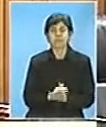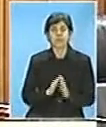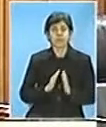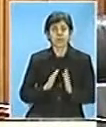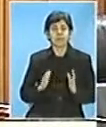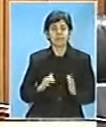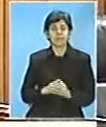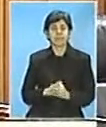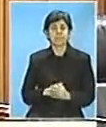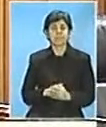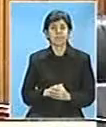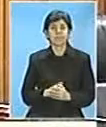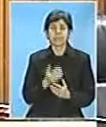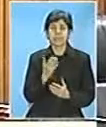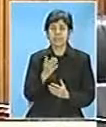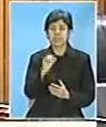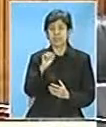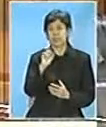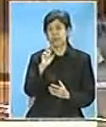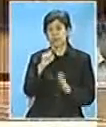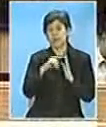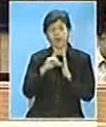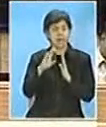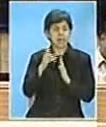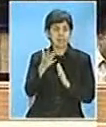ครับ เชิญท่านสุรเดชครับ